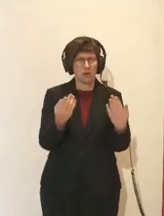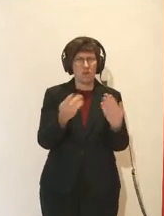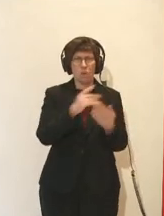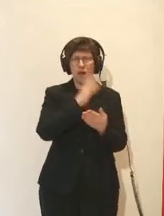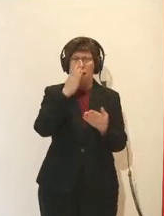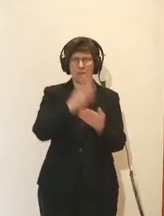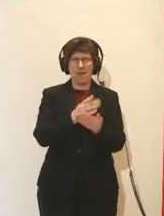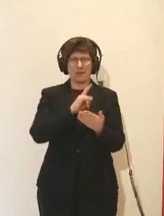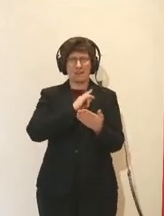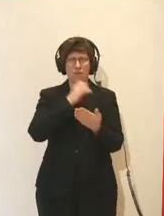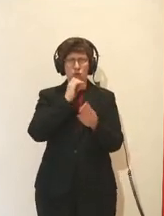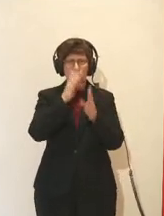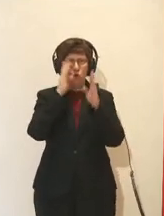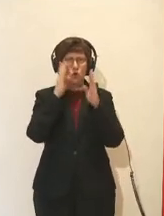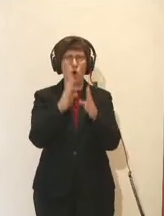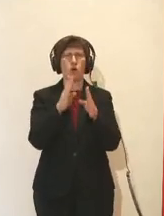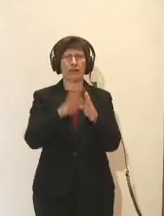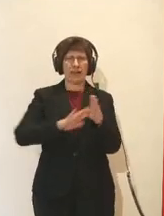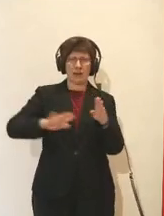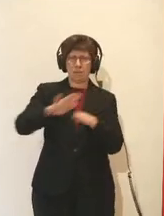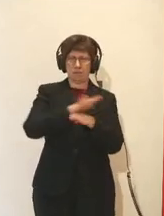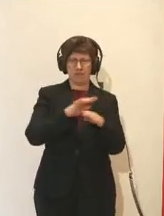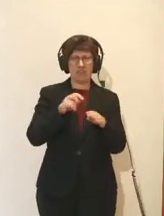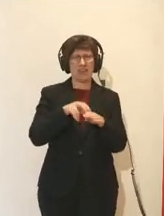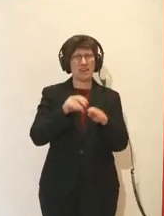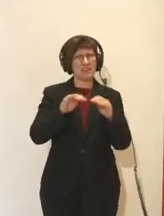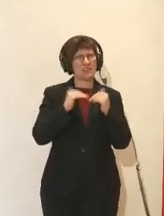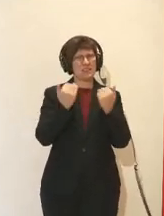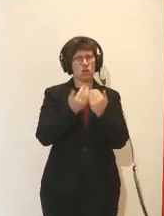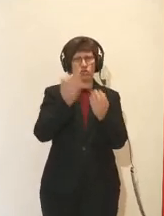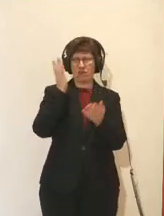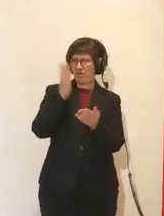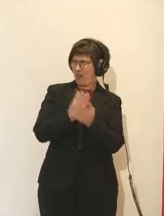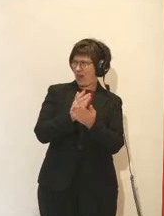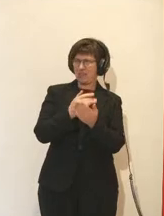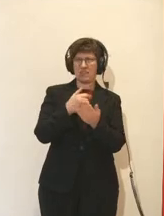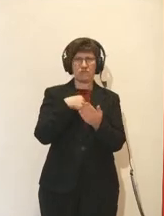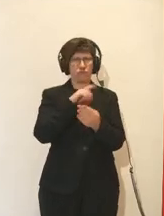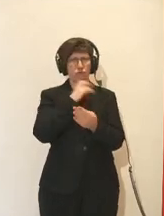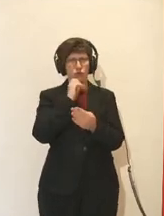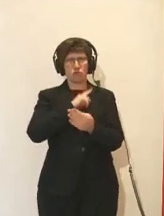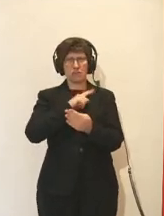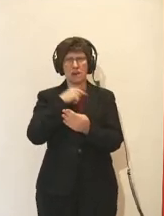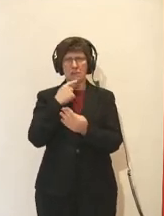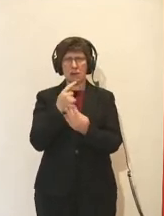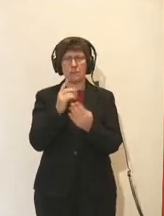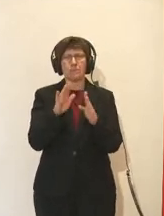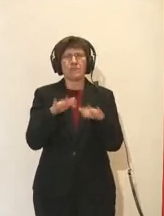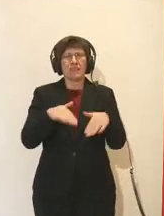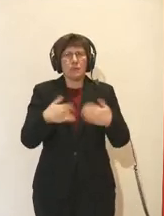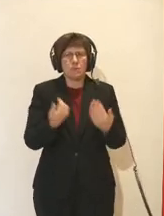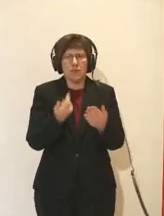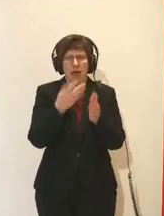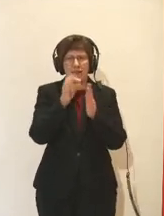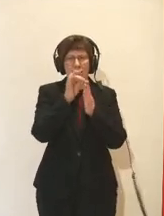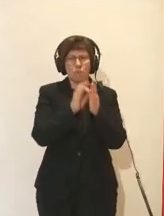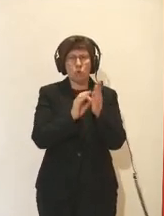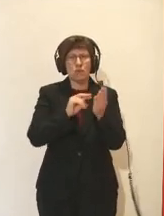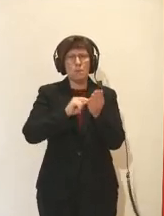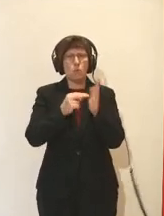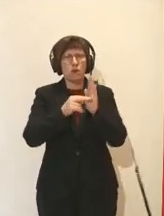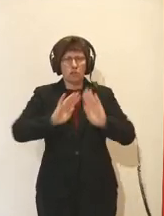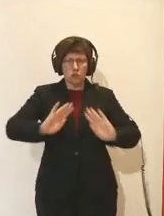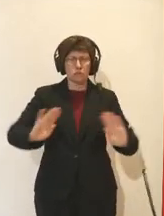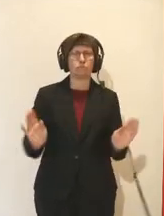möchte ich gerne auch hier konkret aus dieser session rausgehen und sagen es gibt es gibt ein paar punkte die wir politisch auch